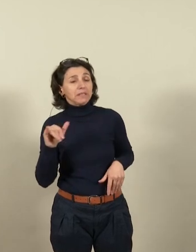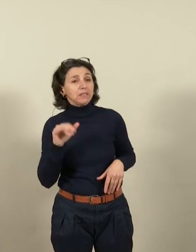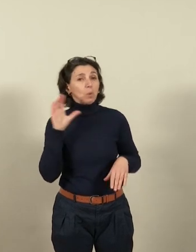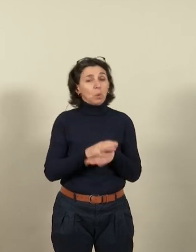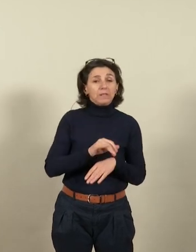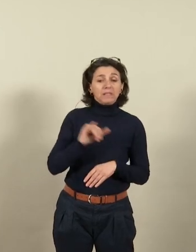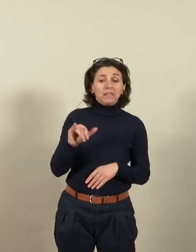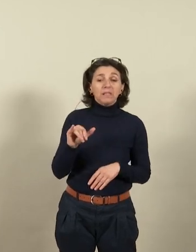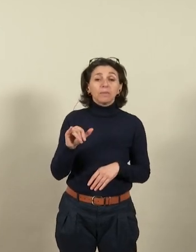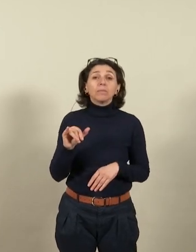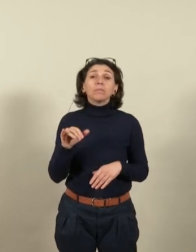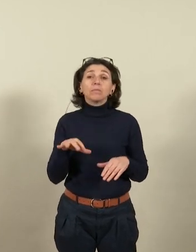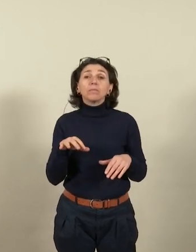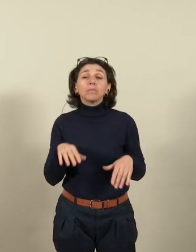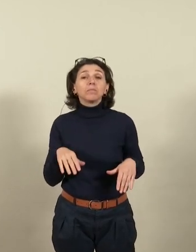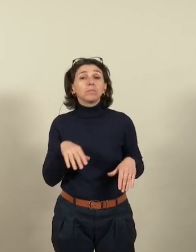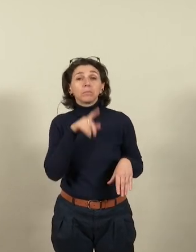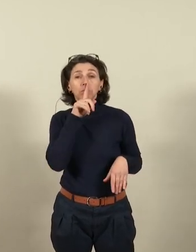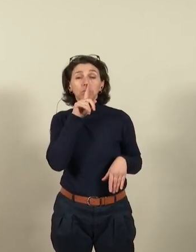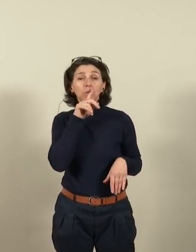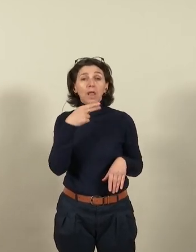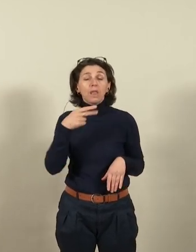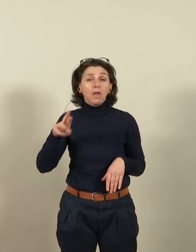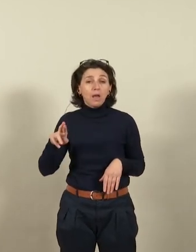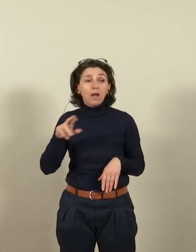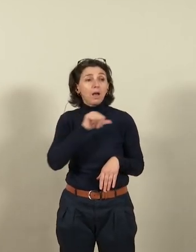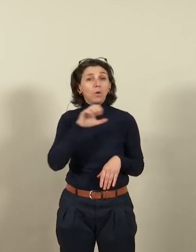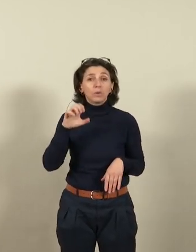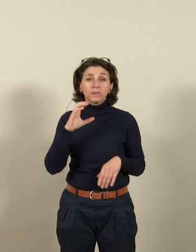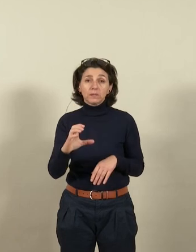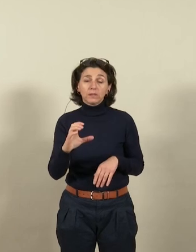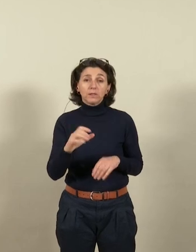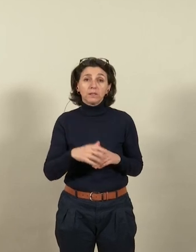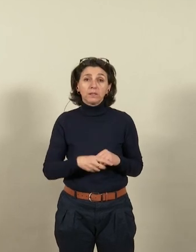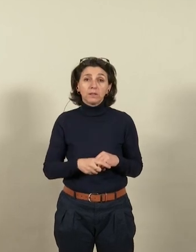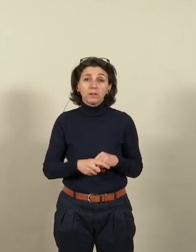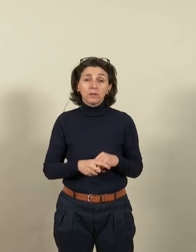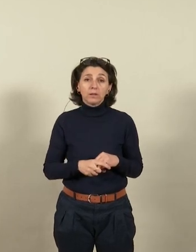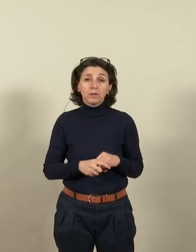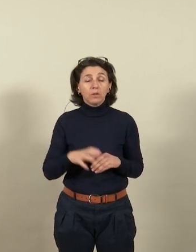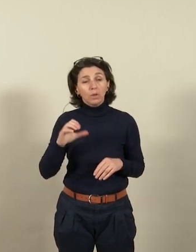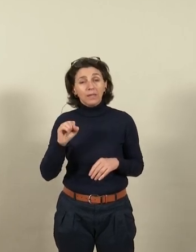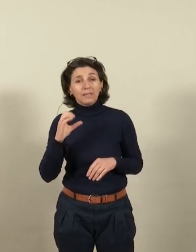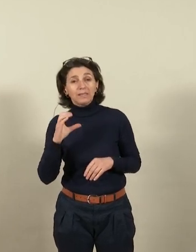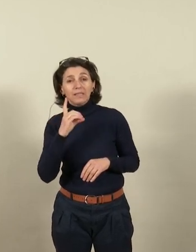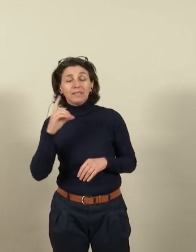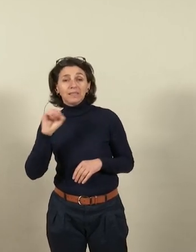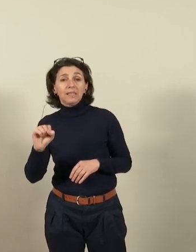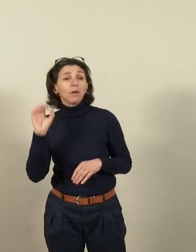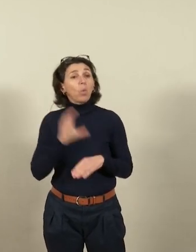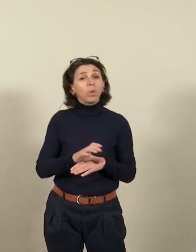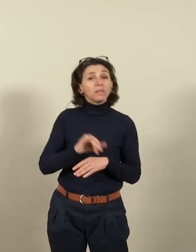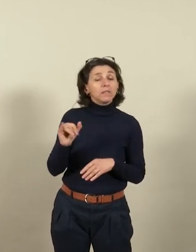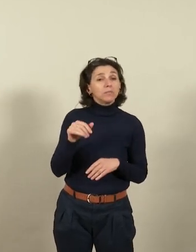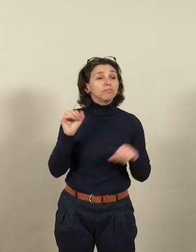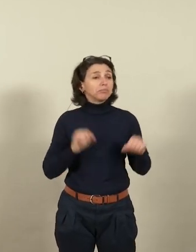contre abstention de NR et de AEC et decddc qui vote contre qui